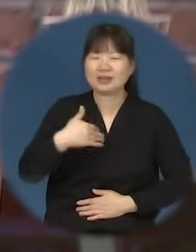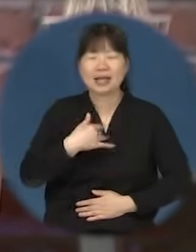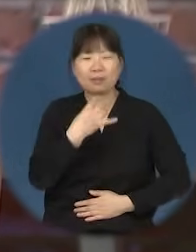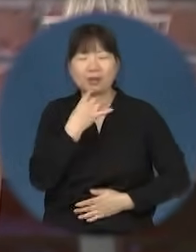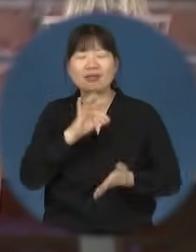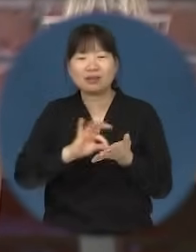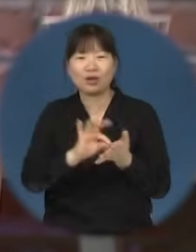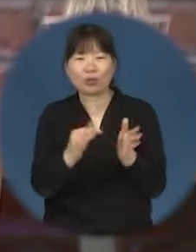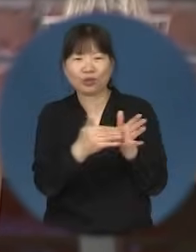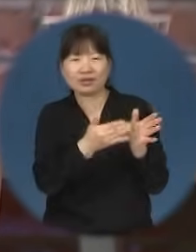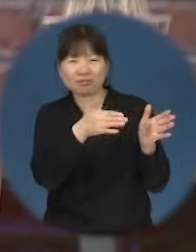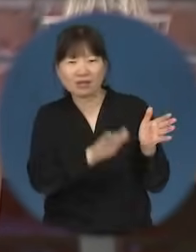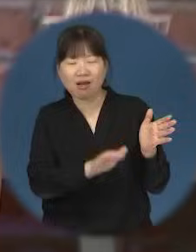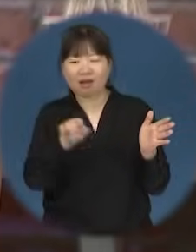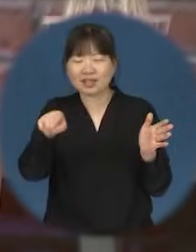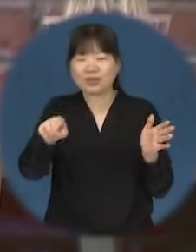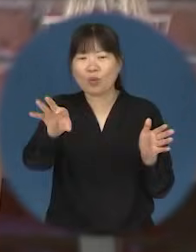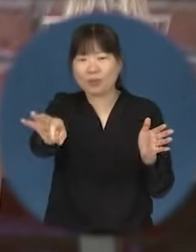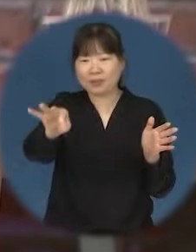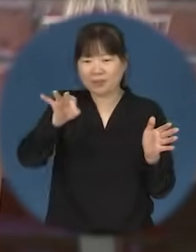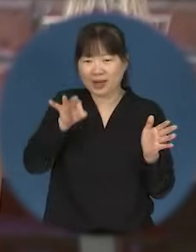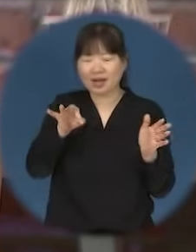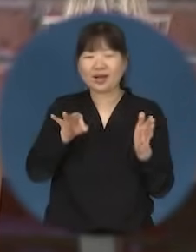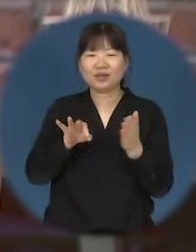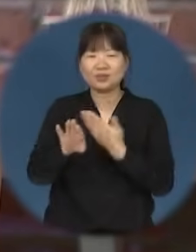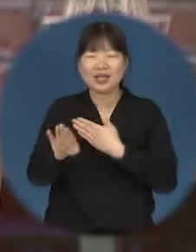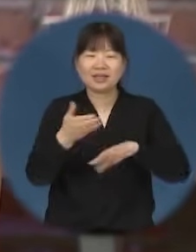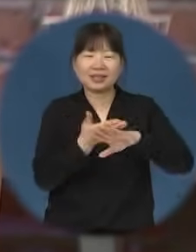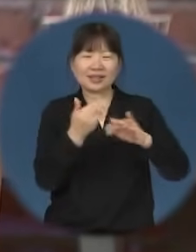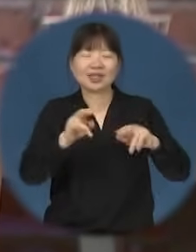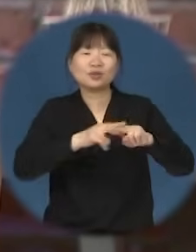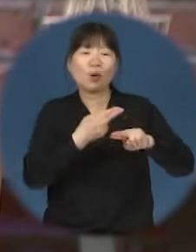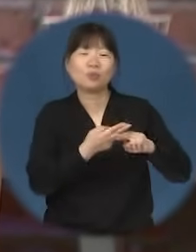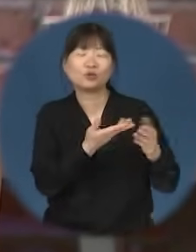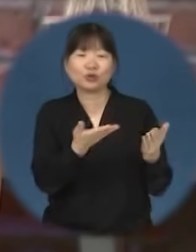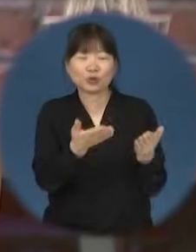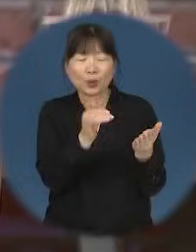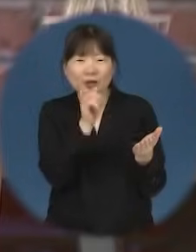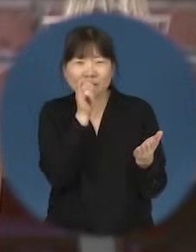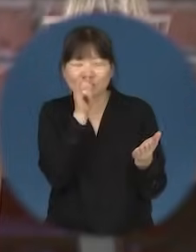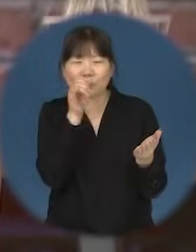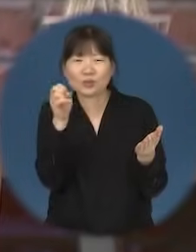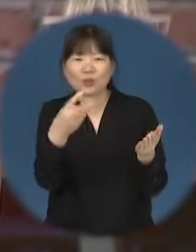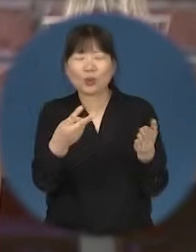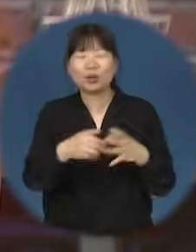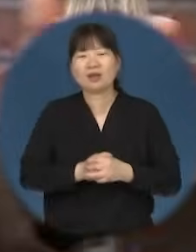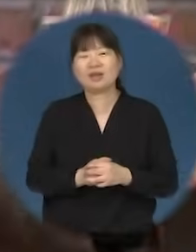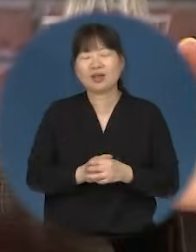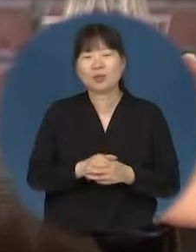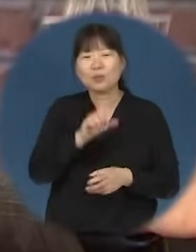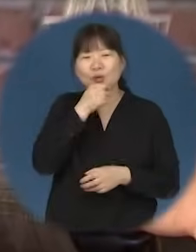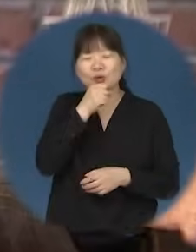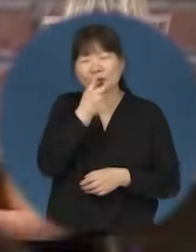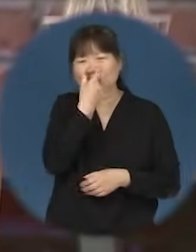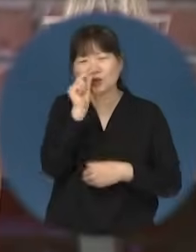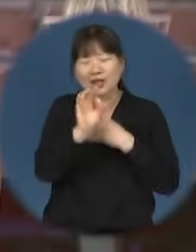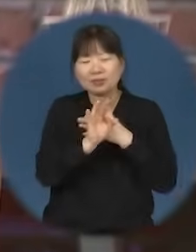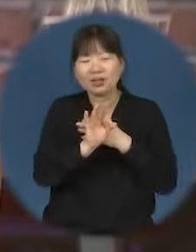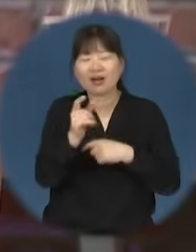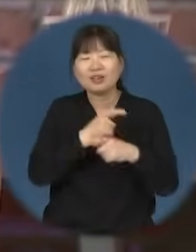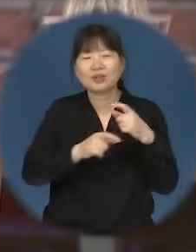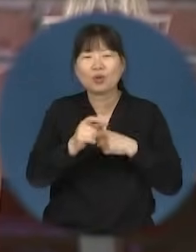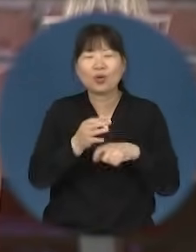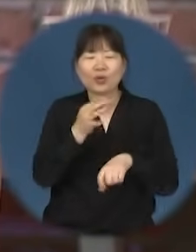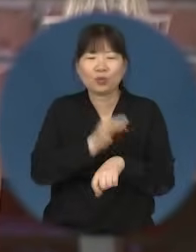나만 쓰는데 이 포인트를 꺼내서 다른 사람한테 선물도 주고 또는 포인트가 모자르면 더 돈 주고 살